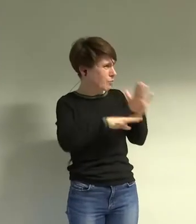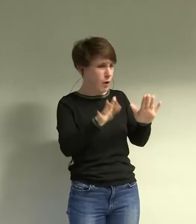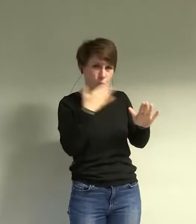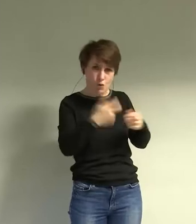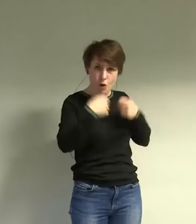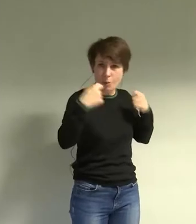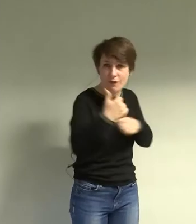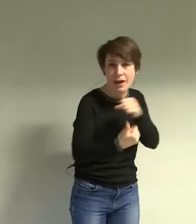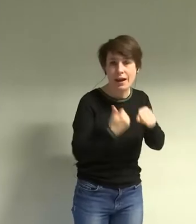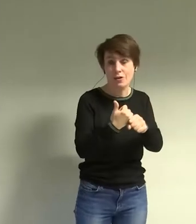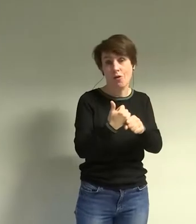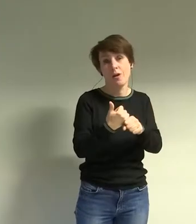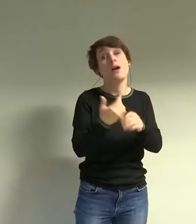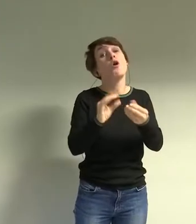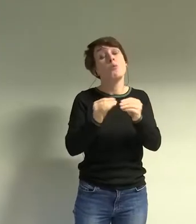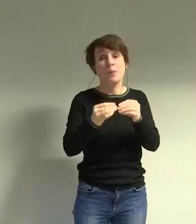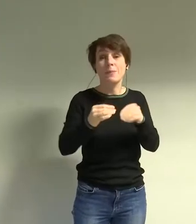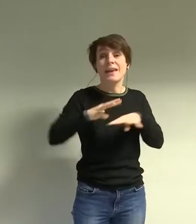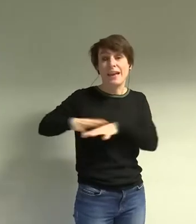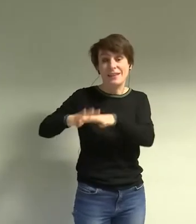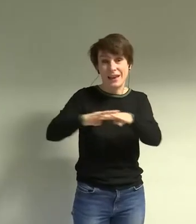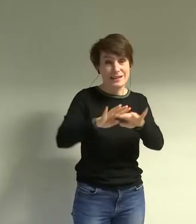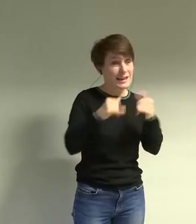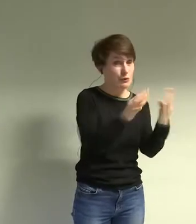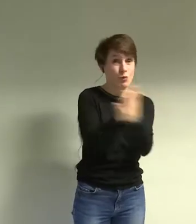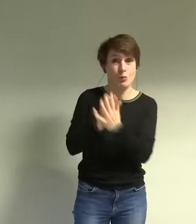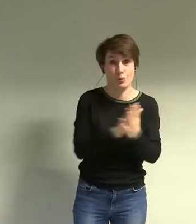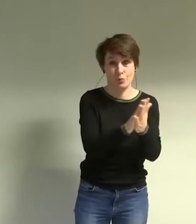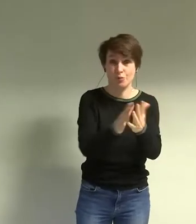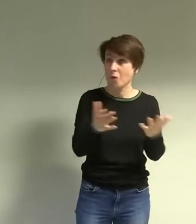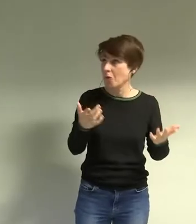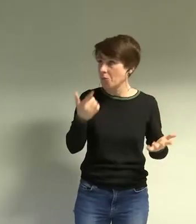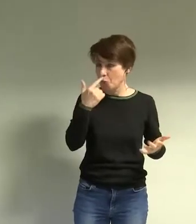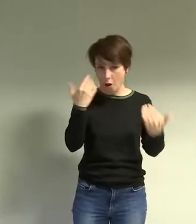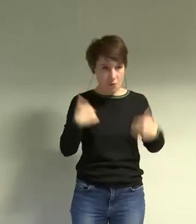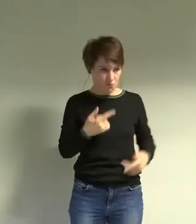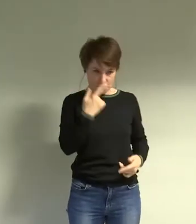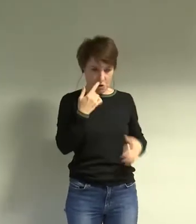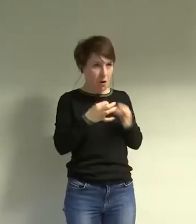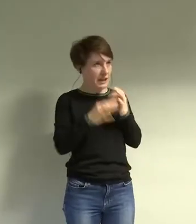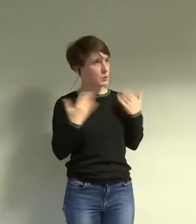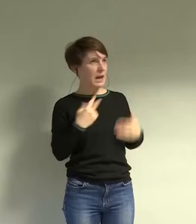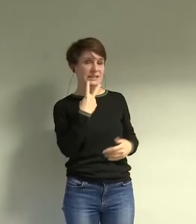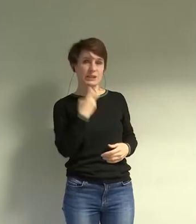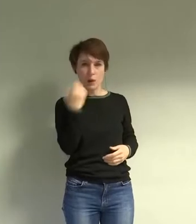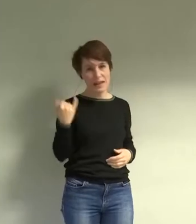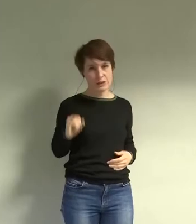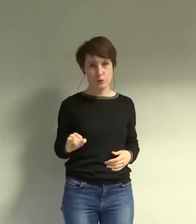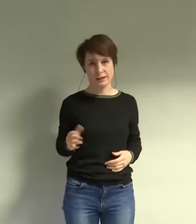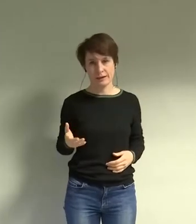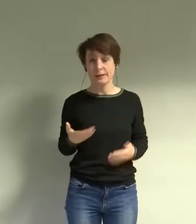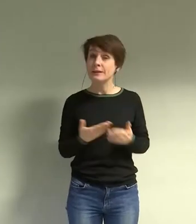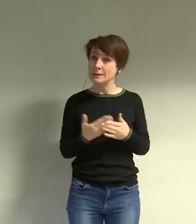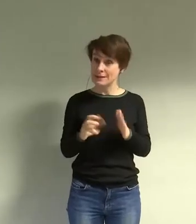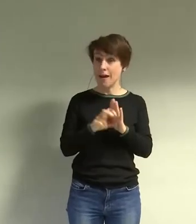réunion avec tous les secteurs on n'a pas une réunion de tous les secteurs j'ai un sentiment d'être inutile j'ai servi à une discussion et rien d'autre c'est ce qu'on retrouve dans grenoble 2040